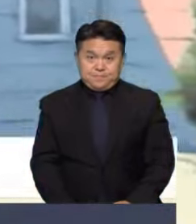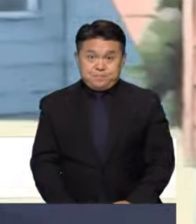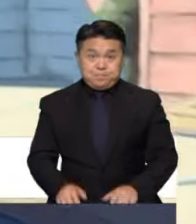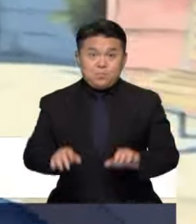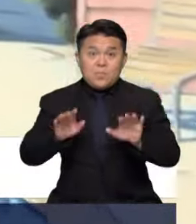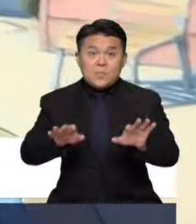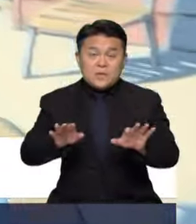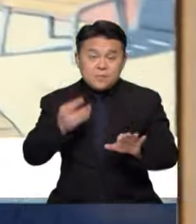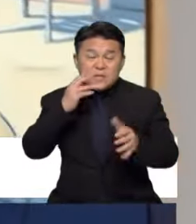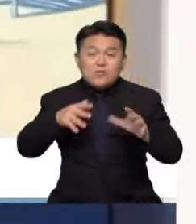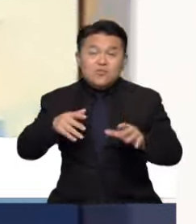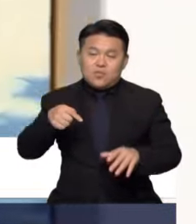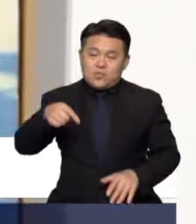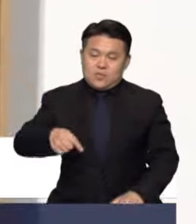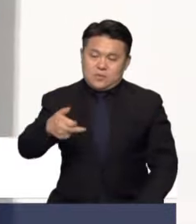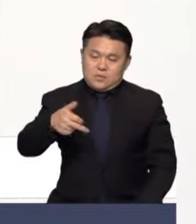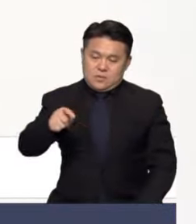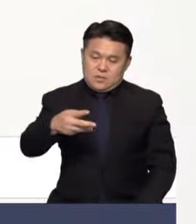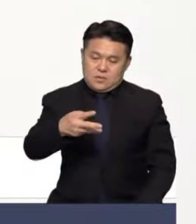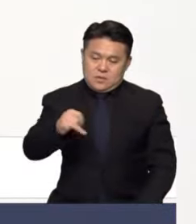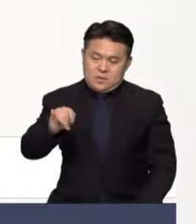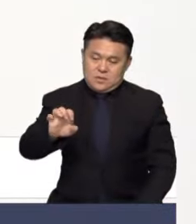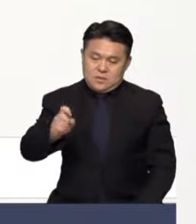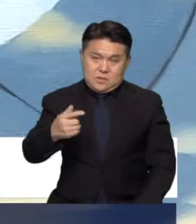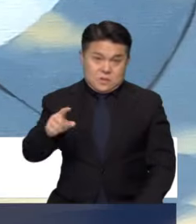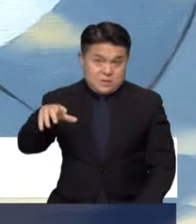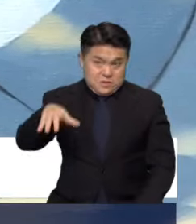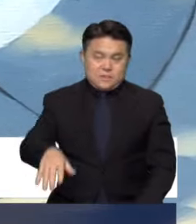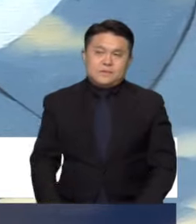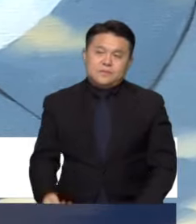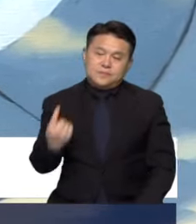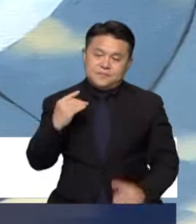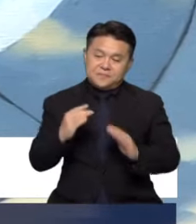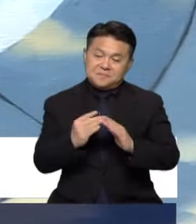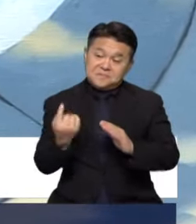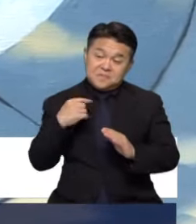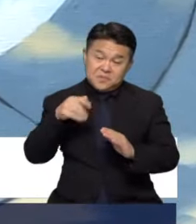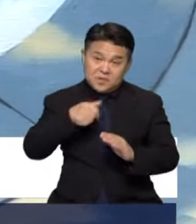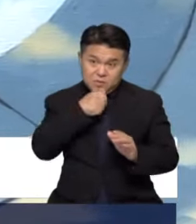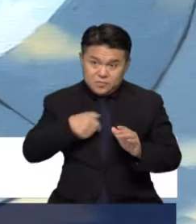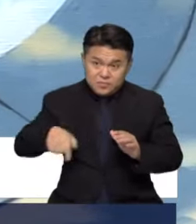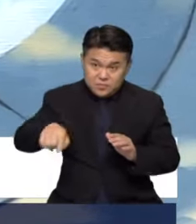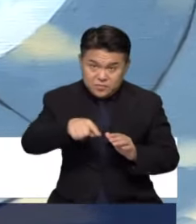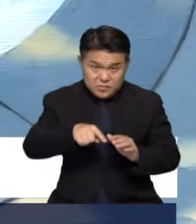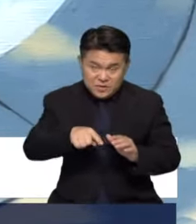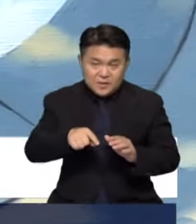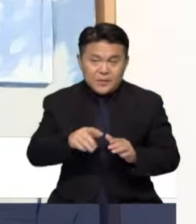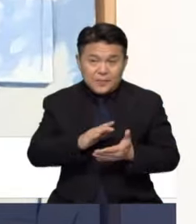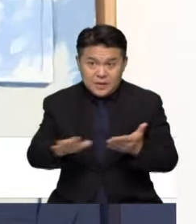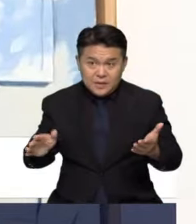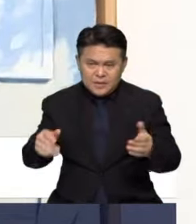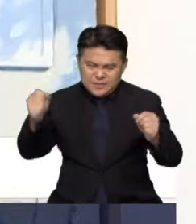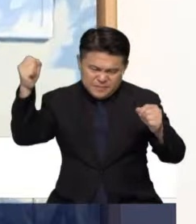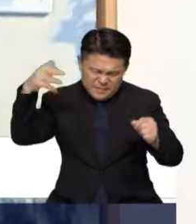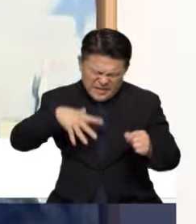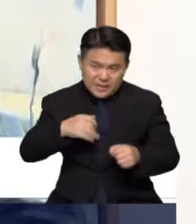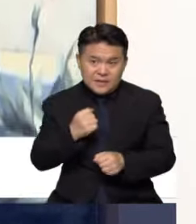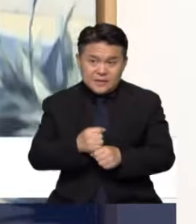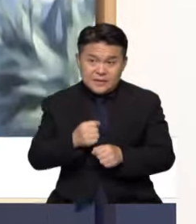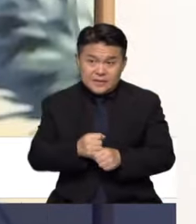배경은 미국 캘리포니아의 미드타운. 뒷마당에 위치한 수영장에는 물이 빠져 있지만 뜨겁게 내리쬐는 햇빛이